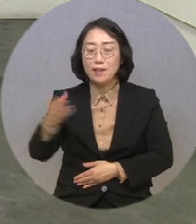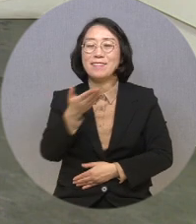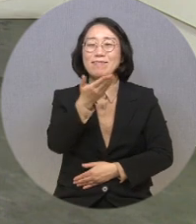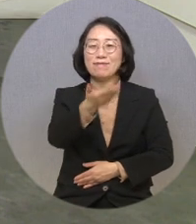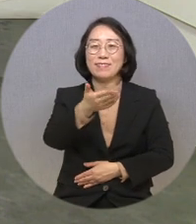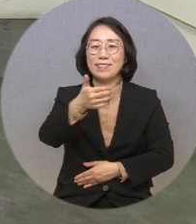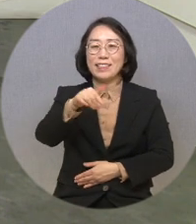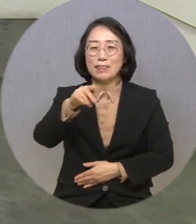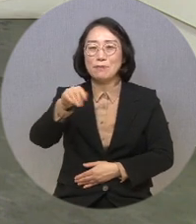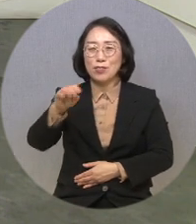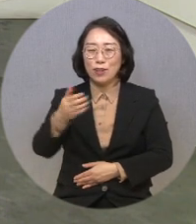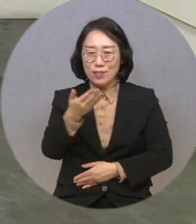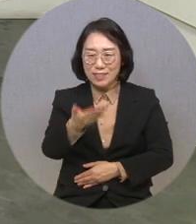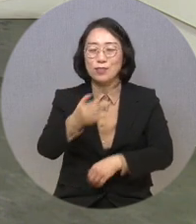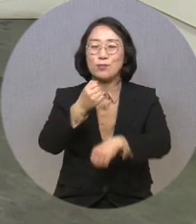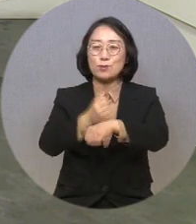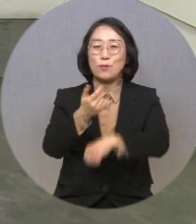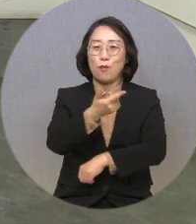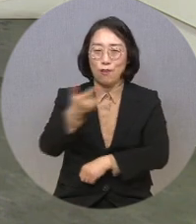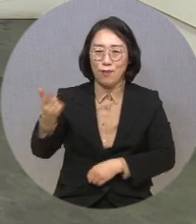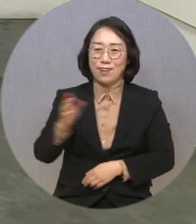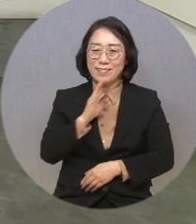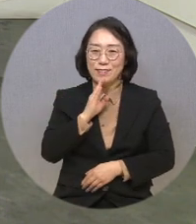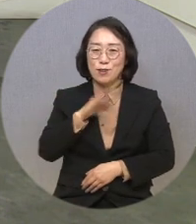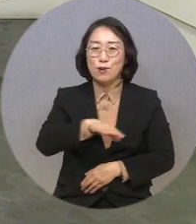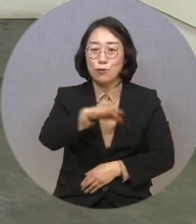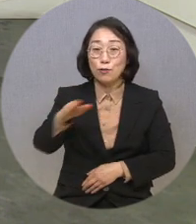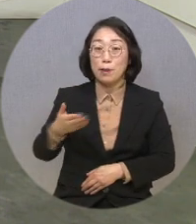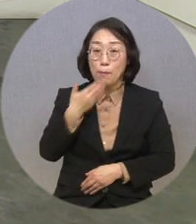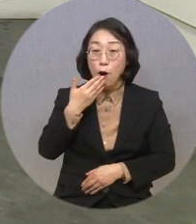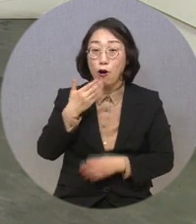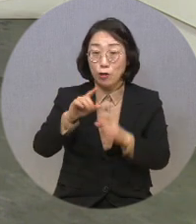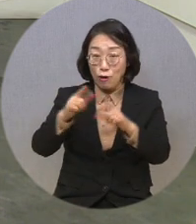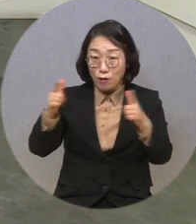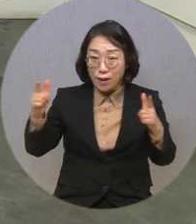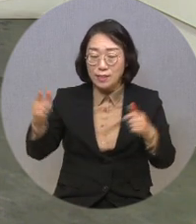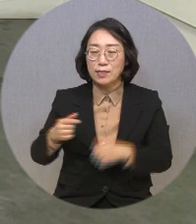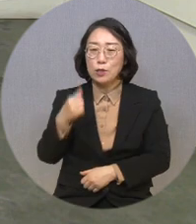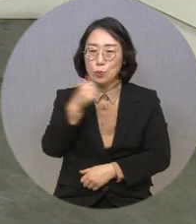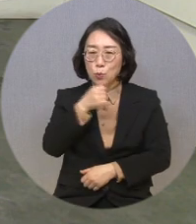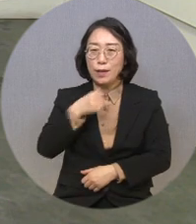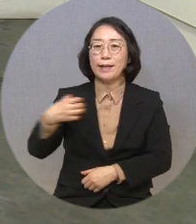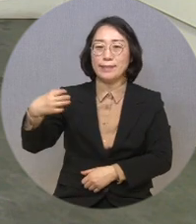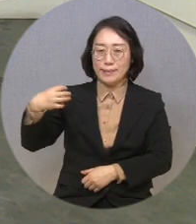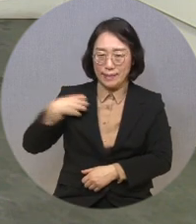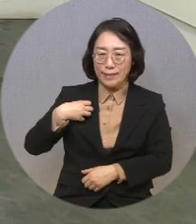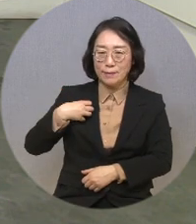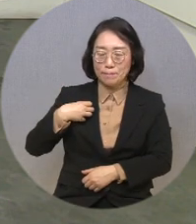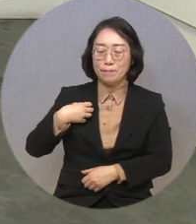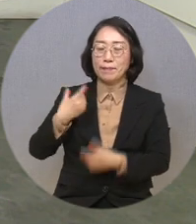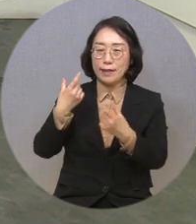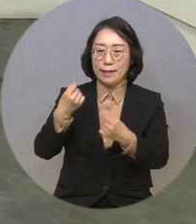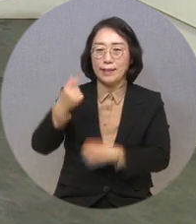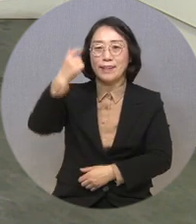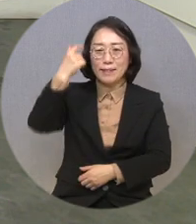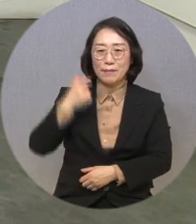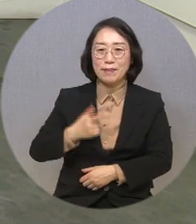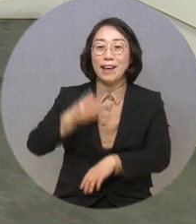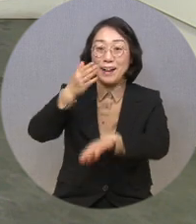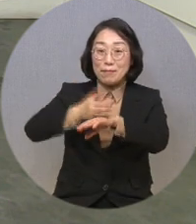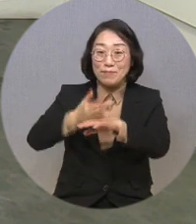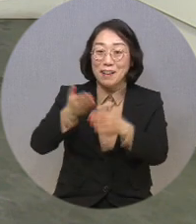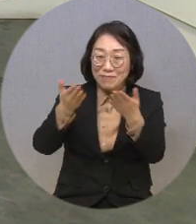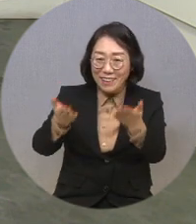일조했죠. 앞으로 더 열심히 우리 먹거리를 소개하라는 격려의 의미로 받아들이겠습니다. 상 주셔서 고맙습니다.